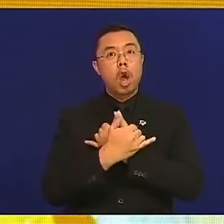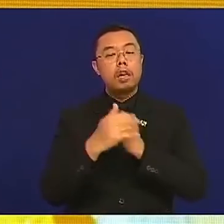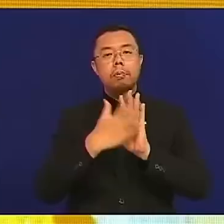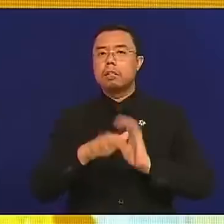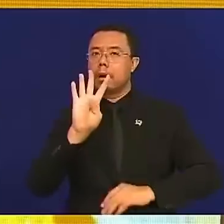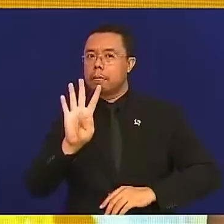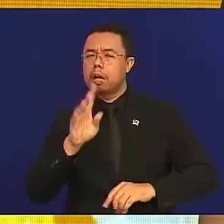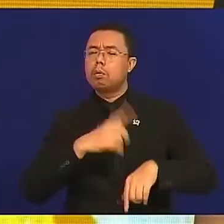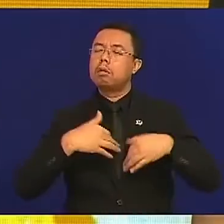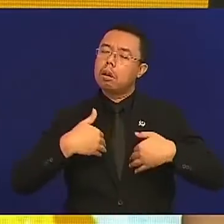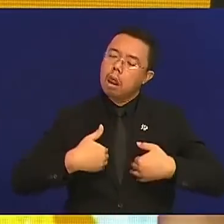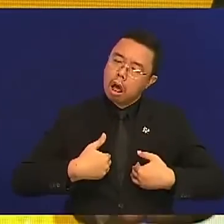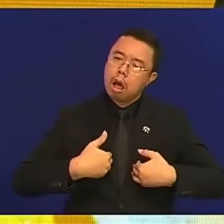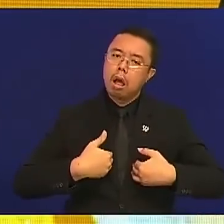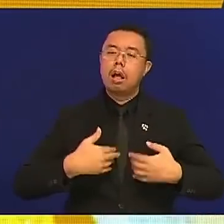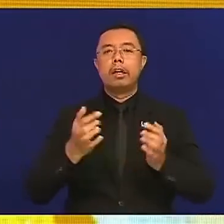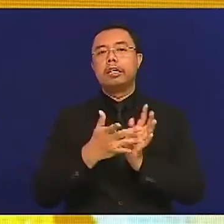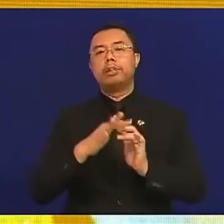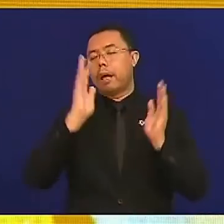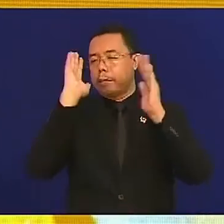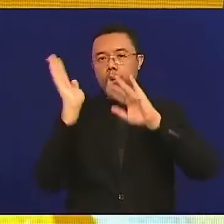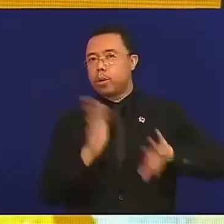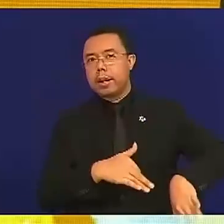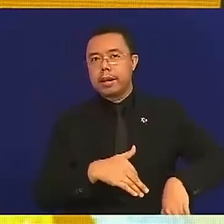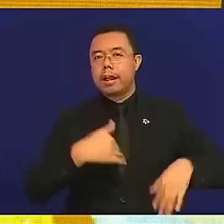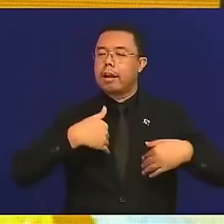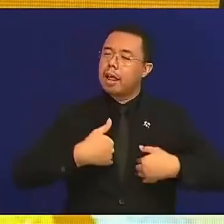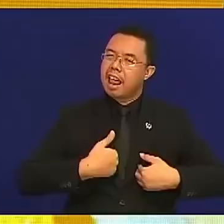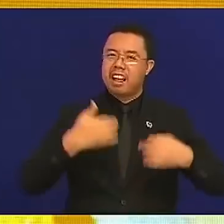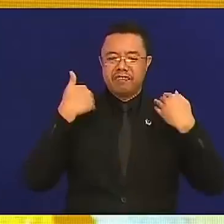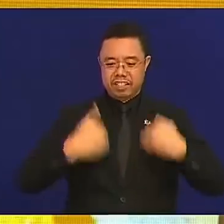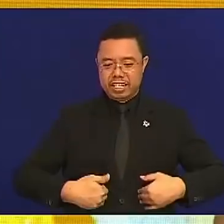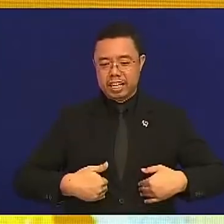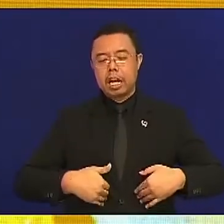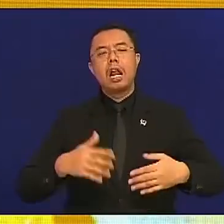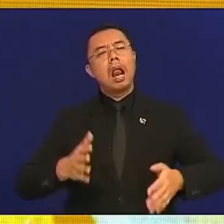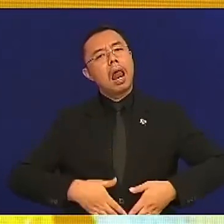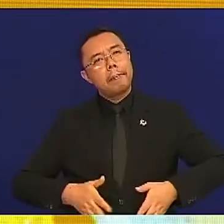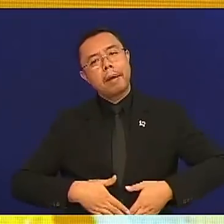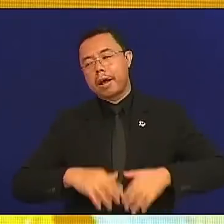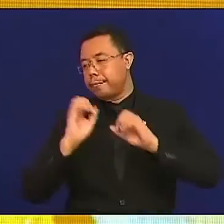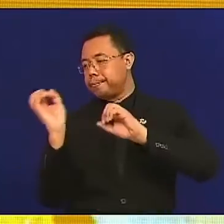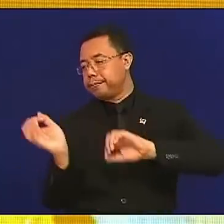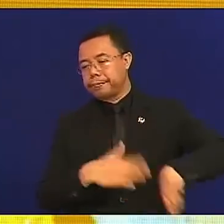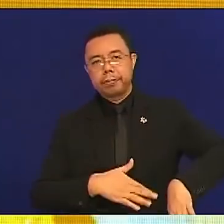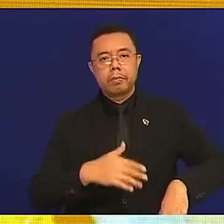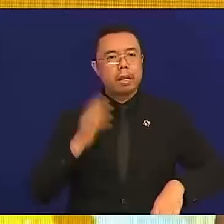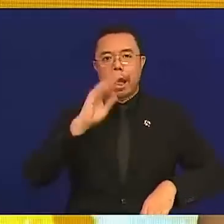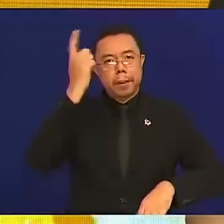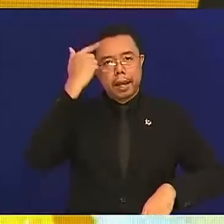lelah, ia tidak memperdulikan keletihan fisiknya dan lapar